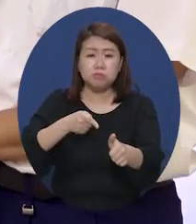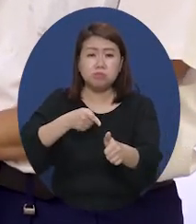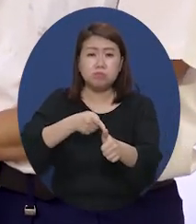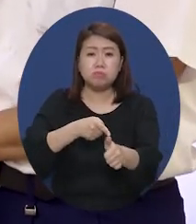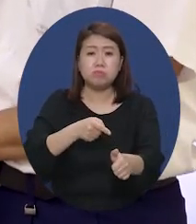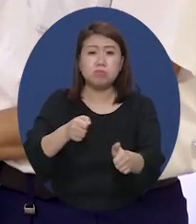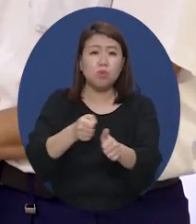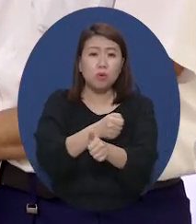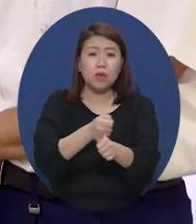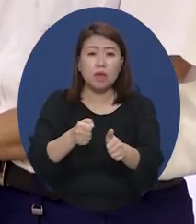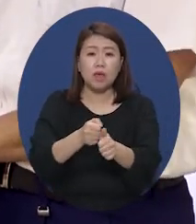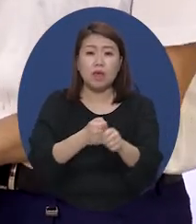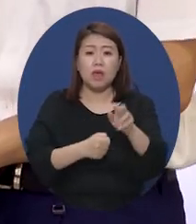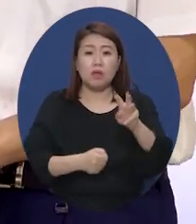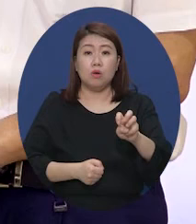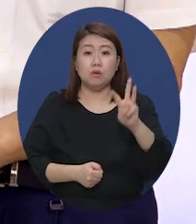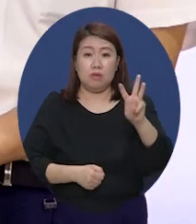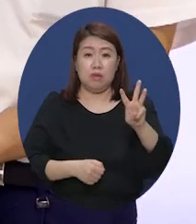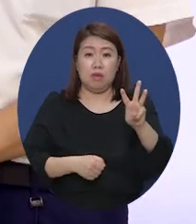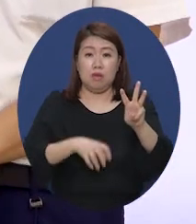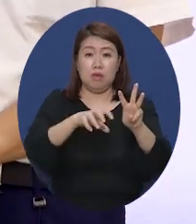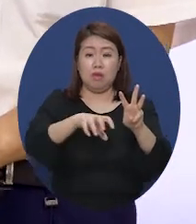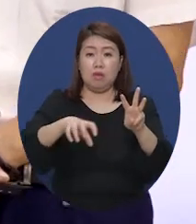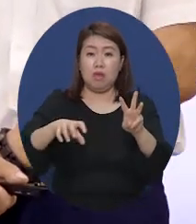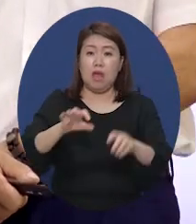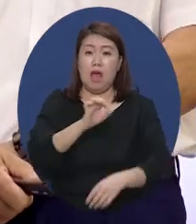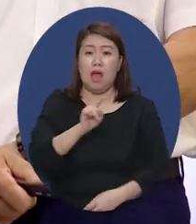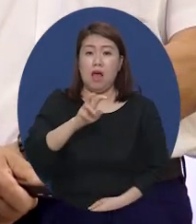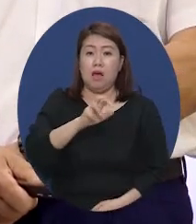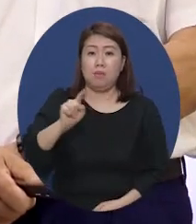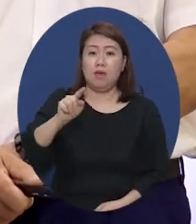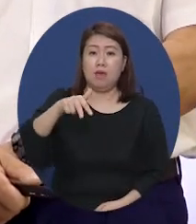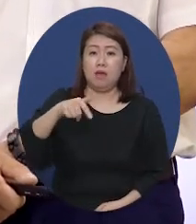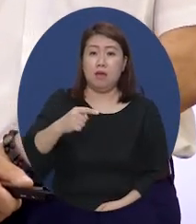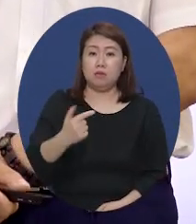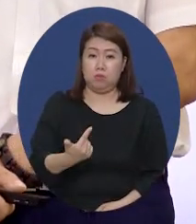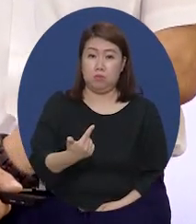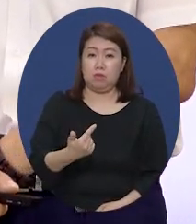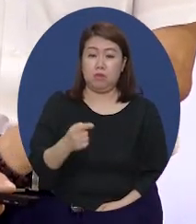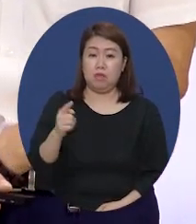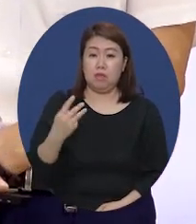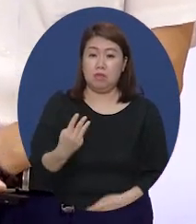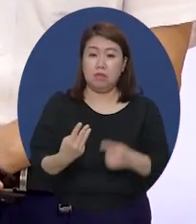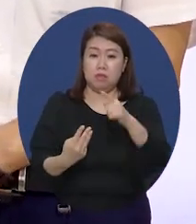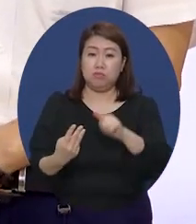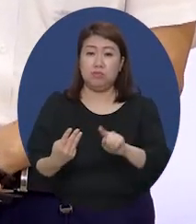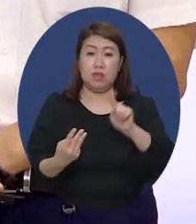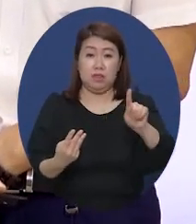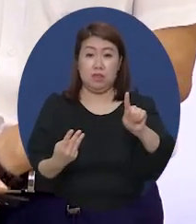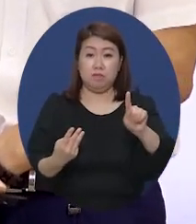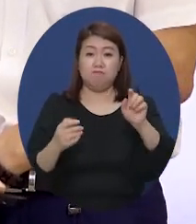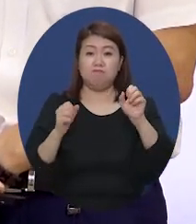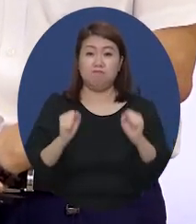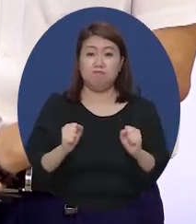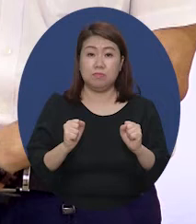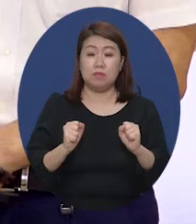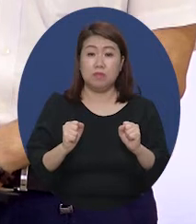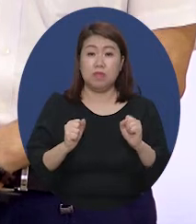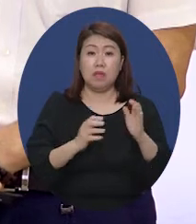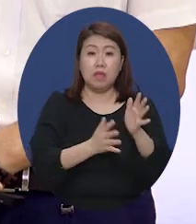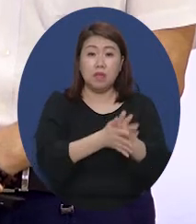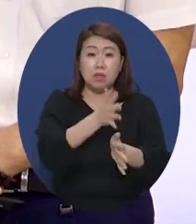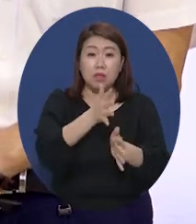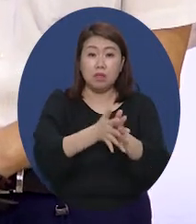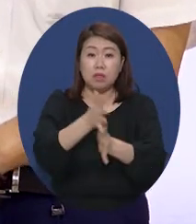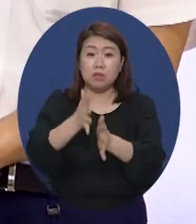도시 100개 중에 아마존에 33개 도시가 존재합니다. 즉 3분의 1 정도가 그죠? 아마존에